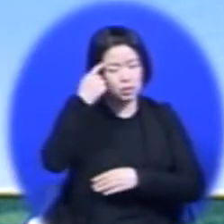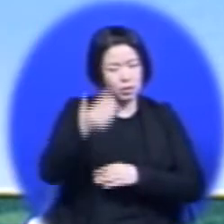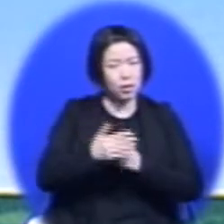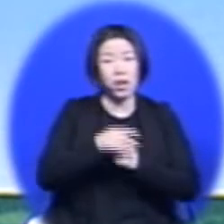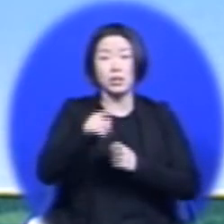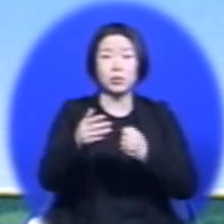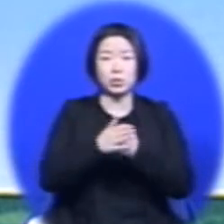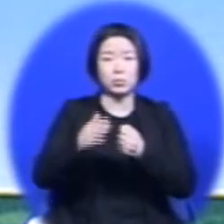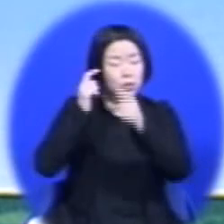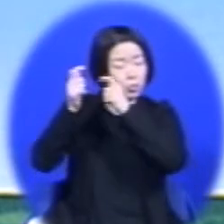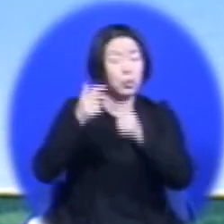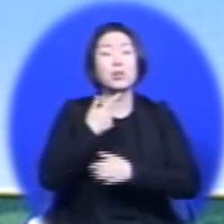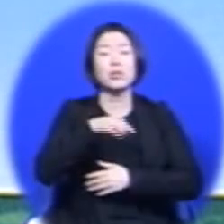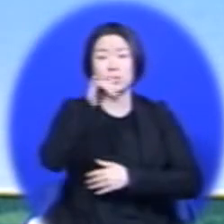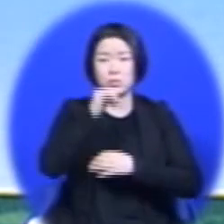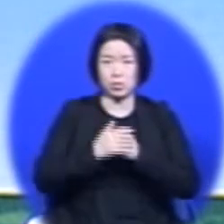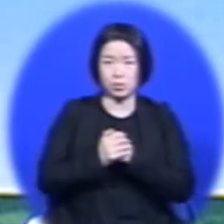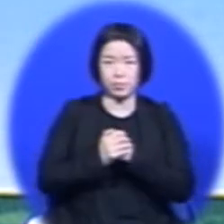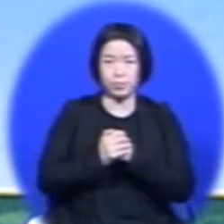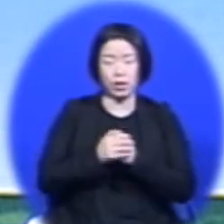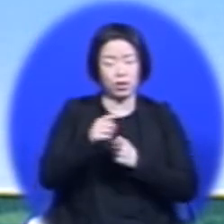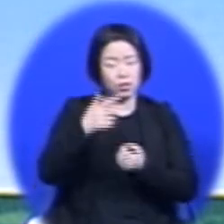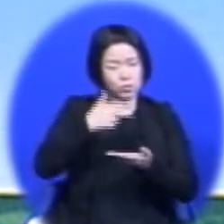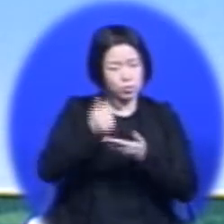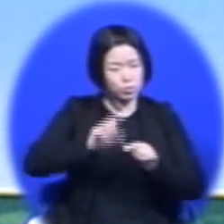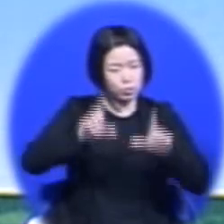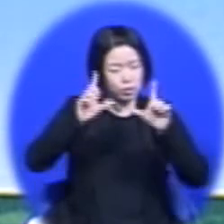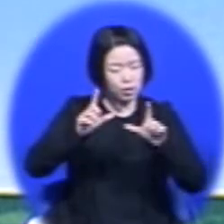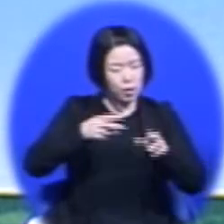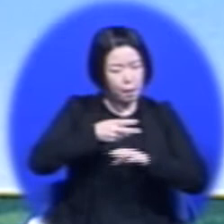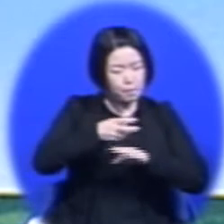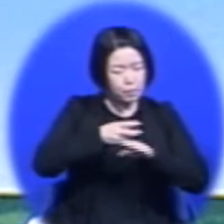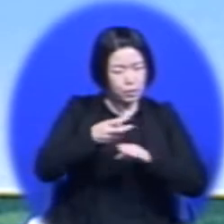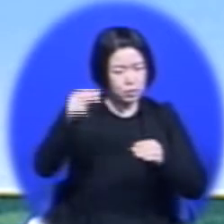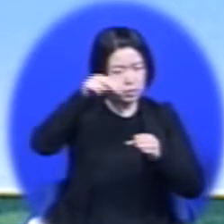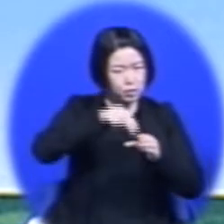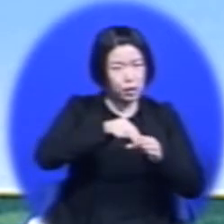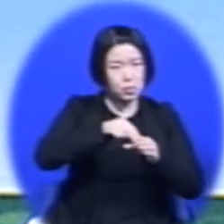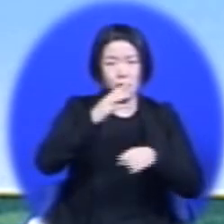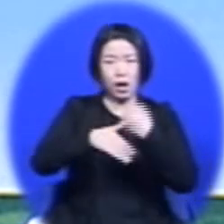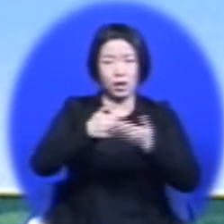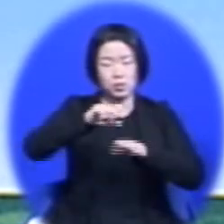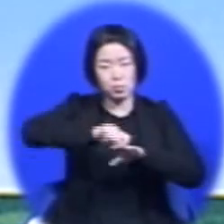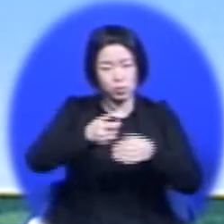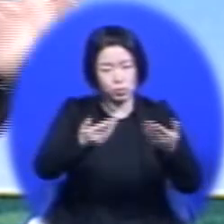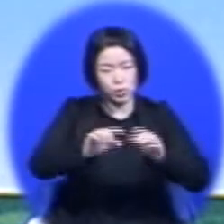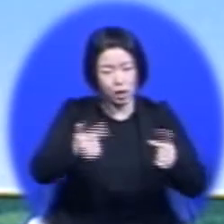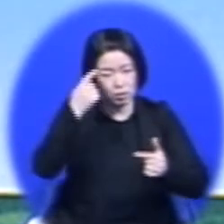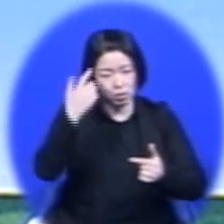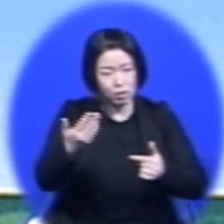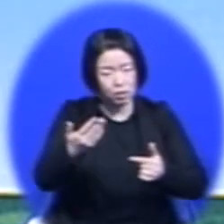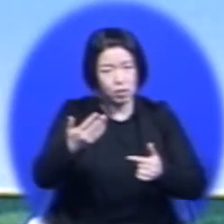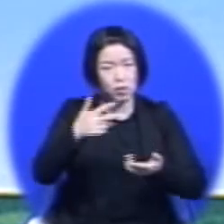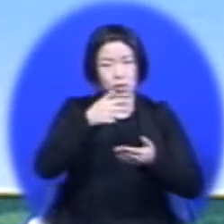그것 때문에 고민했던 적이 있습니다. 주일에 버스 타면 하나님이 이거 벌 주지 않을까, 주일을